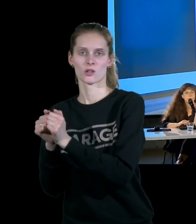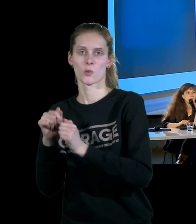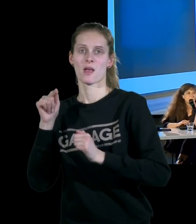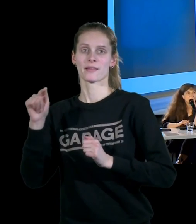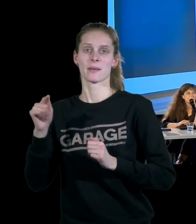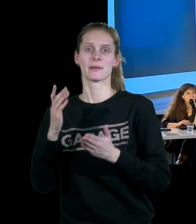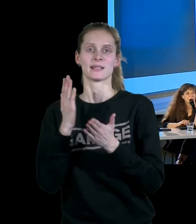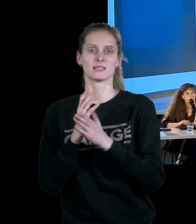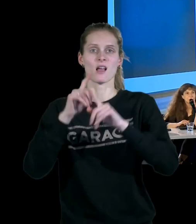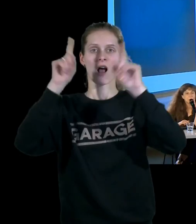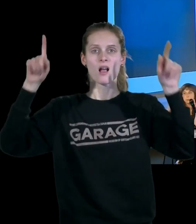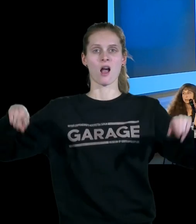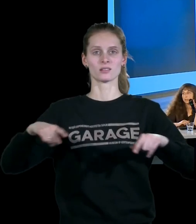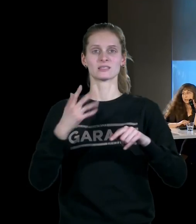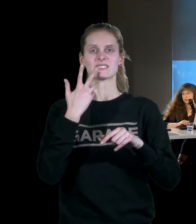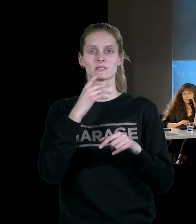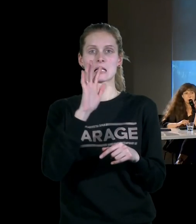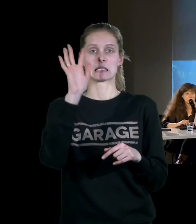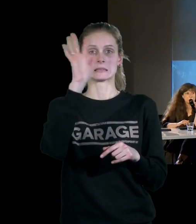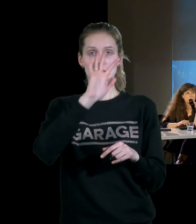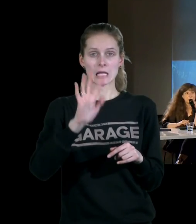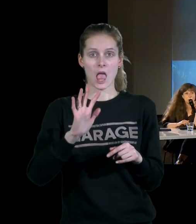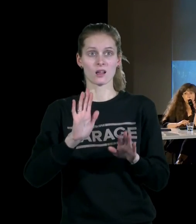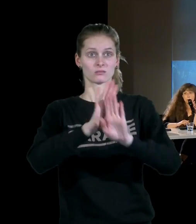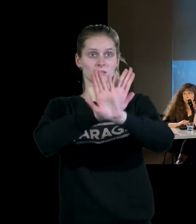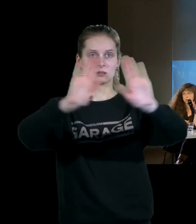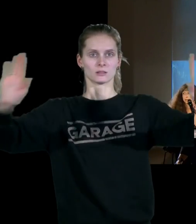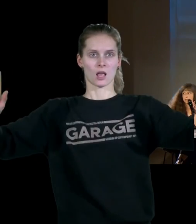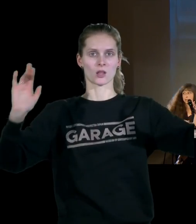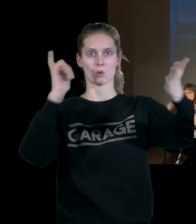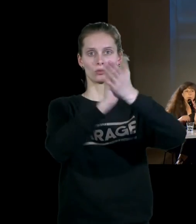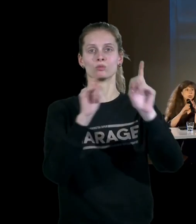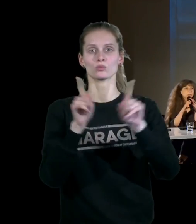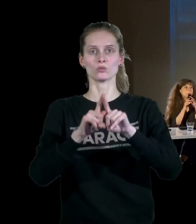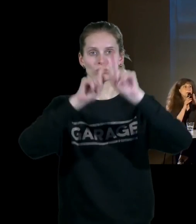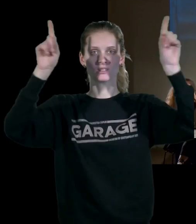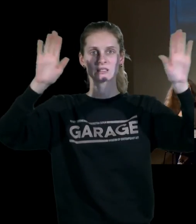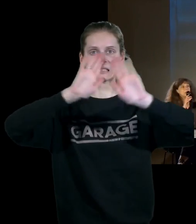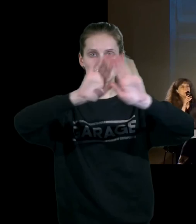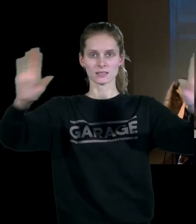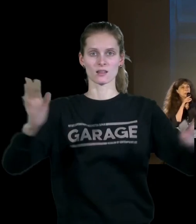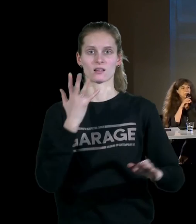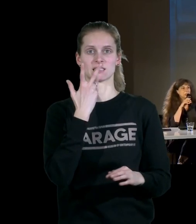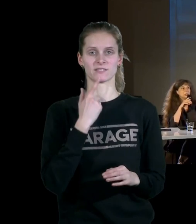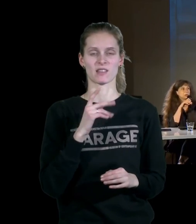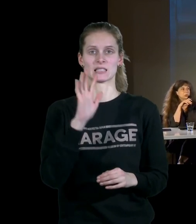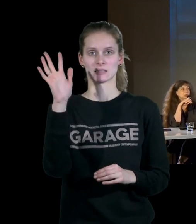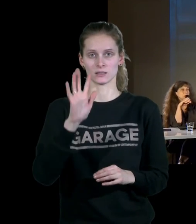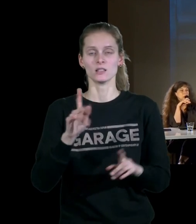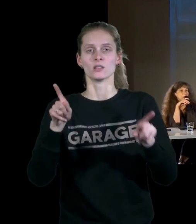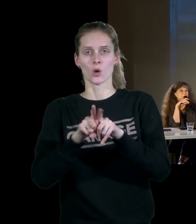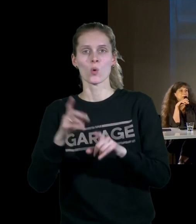на сером, черные на черном. Это его последние полотна последних лет его жизни.